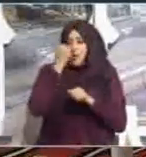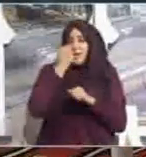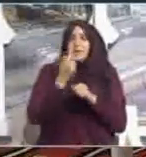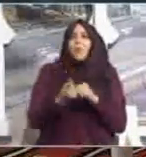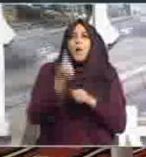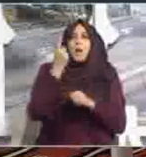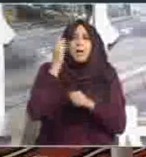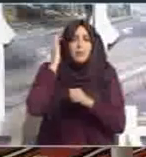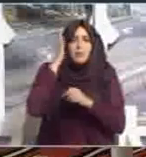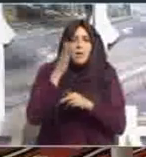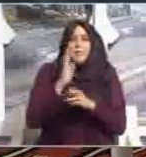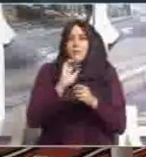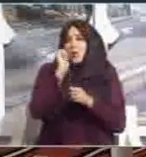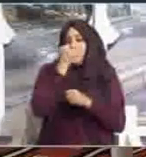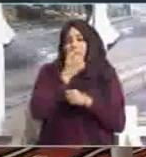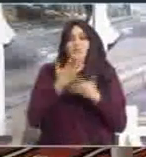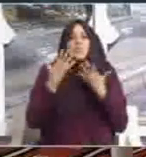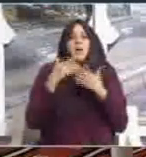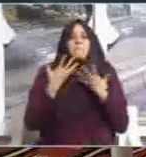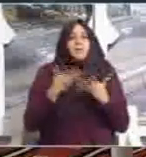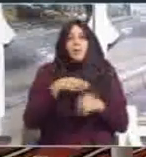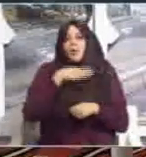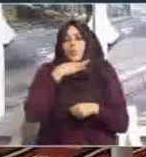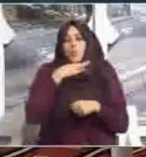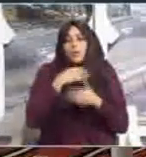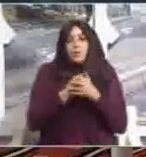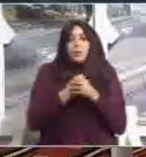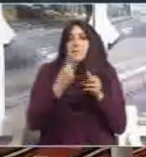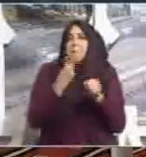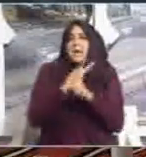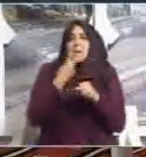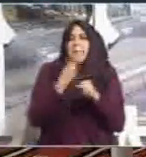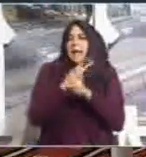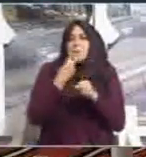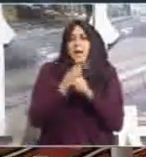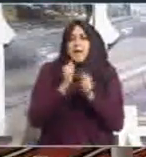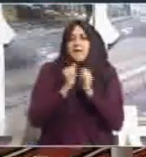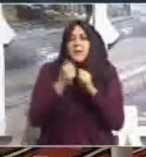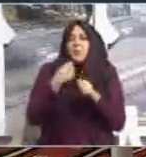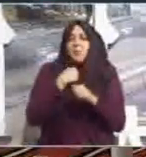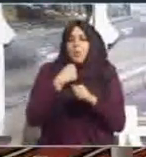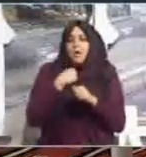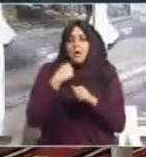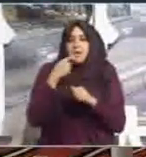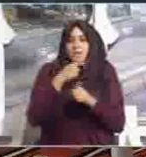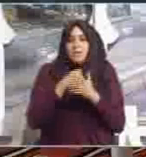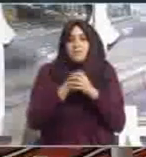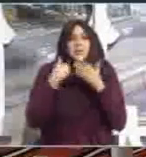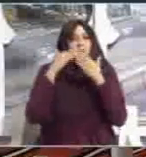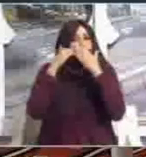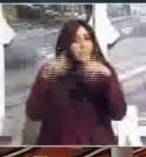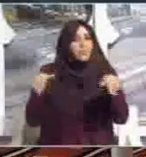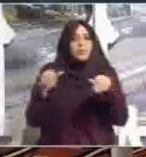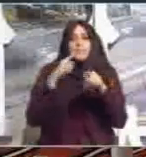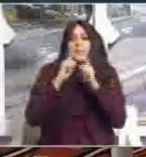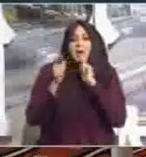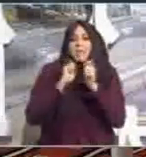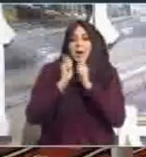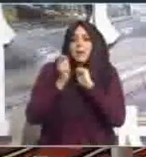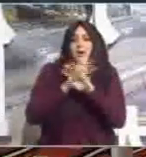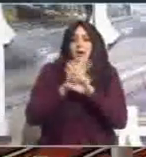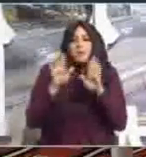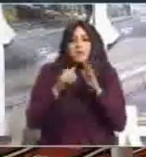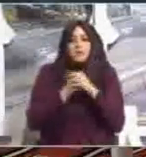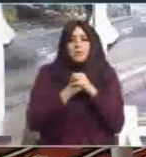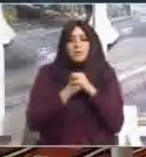نرجع درك كثر عليا بزاف وعادي قبح فيا يهضر لي كلام ماشي مليح درك قاطعته ما نهضرش معاه